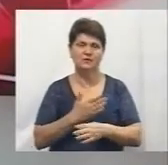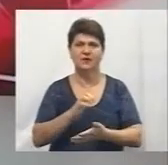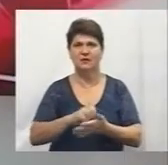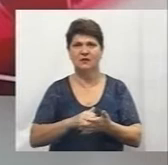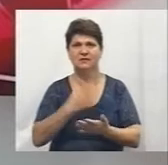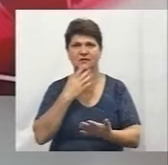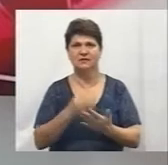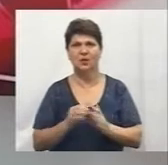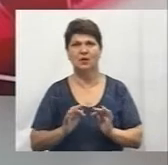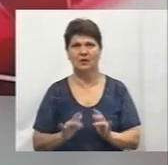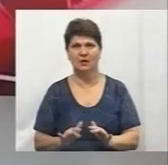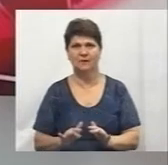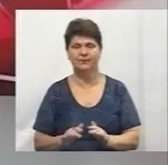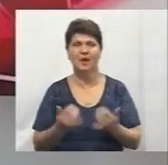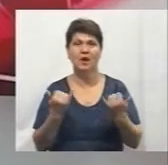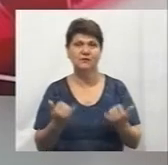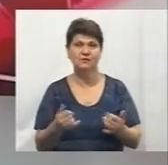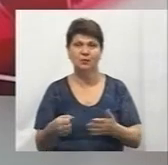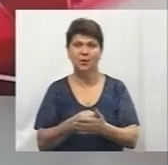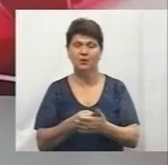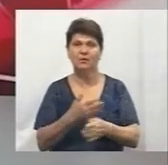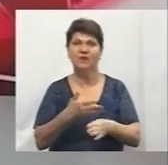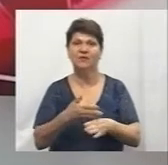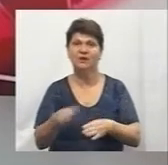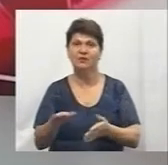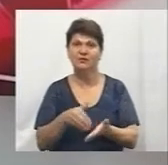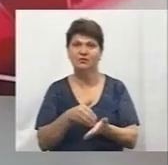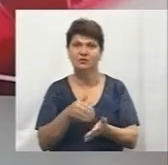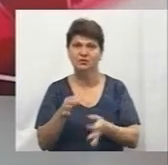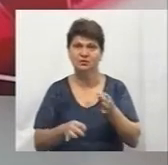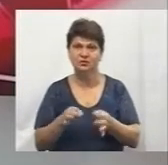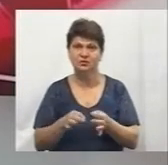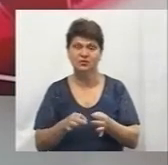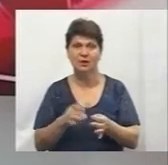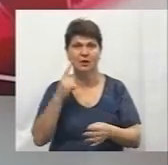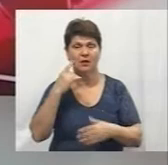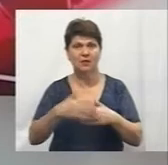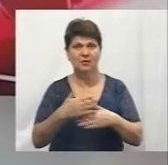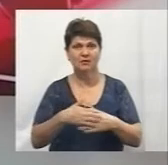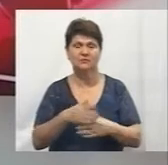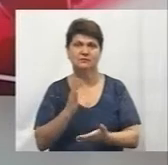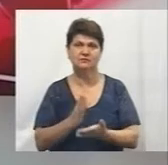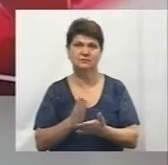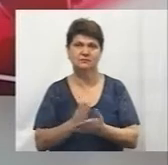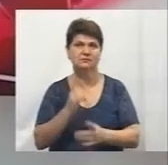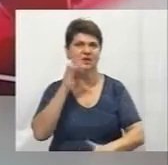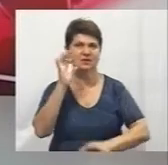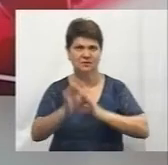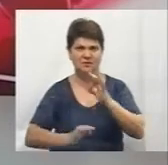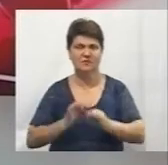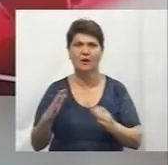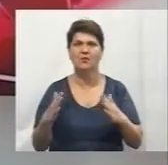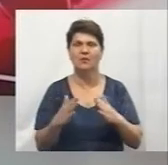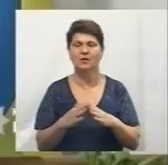діянь. У цьому клопотанні суддя відмовив. На час досудового розслідування підозрювана перебуватиме під цілодобовим